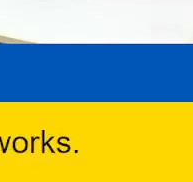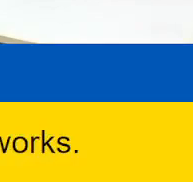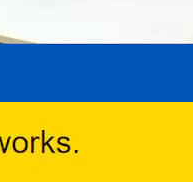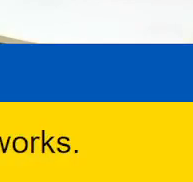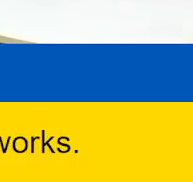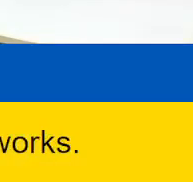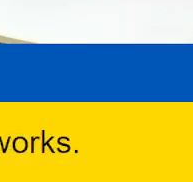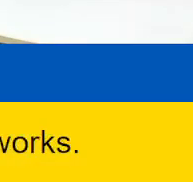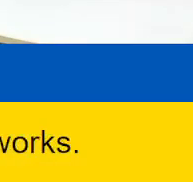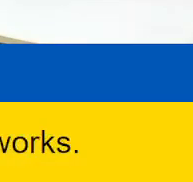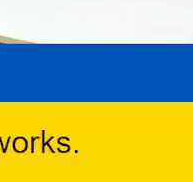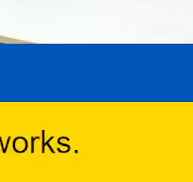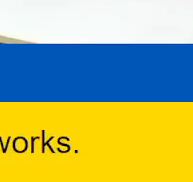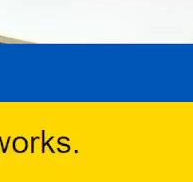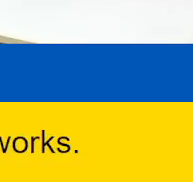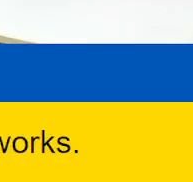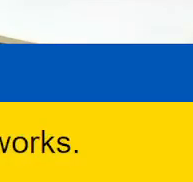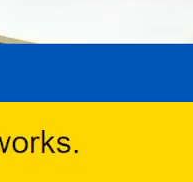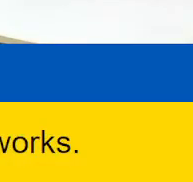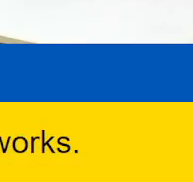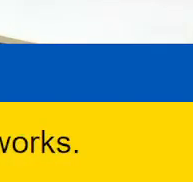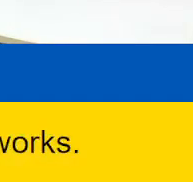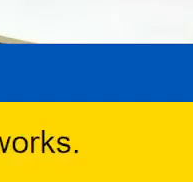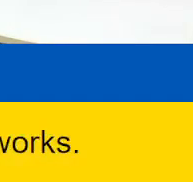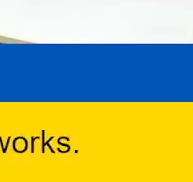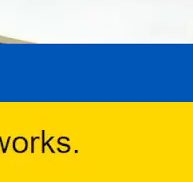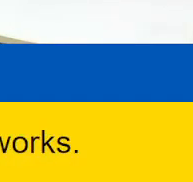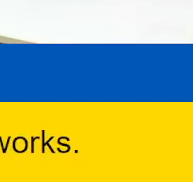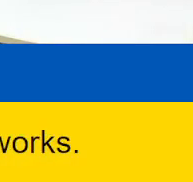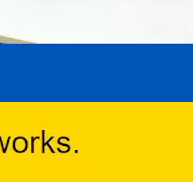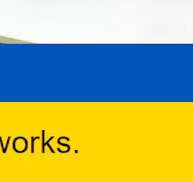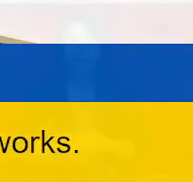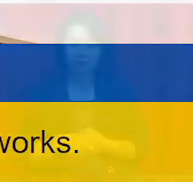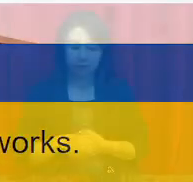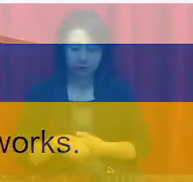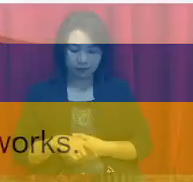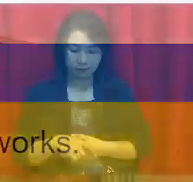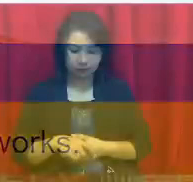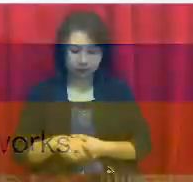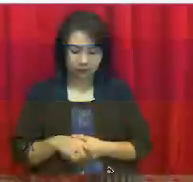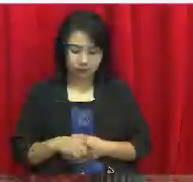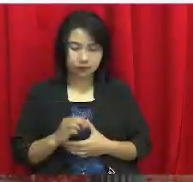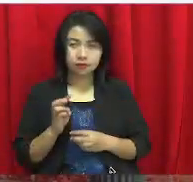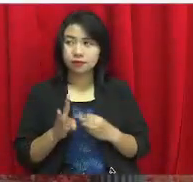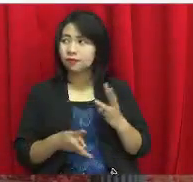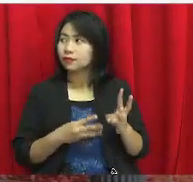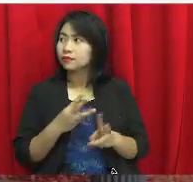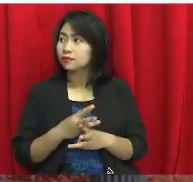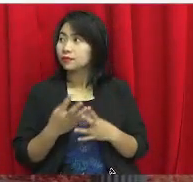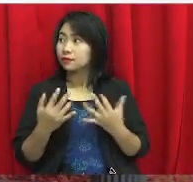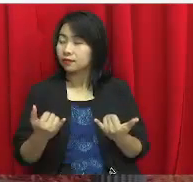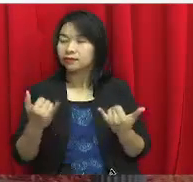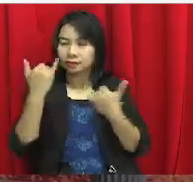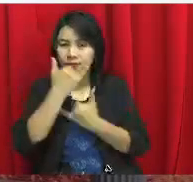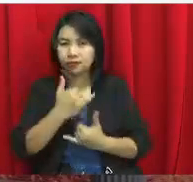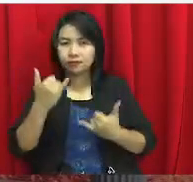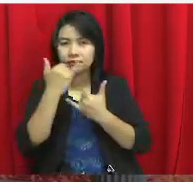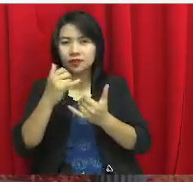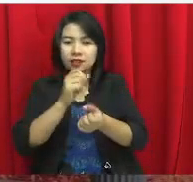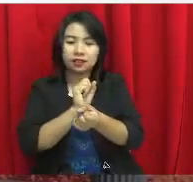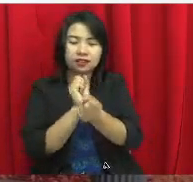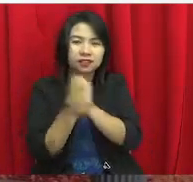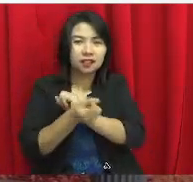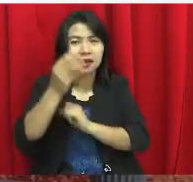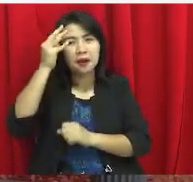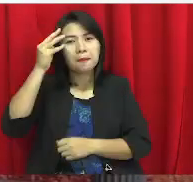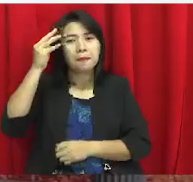sa kasalanan po na yan. You see, the world has been foolishly twisting their minds sa kasalanan po na